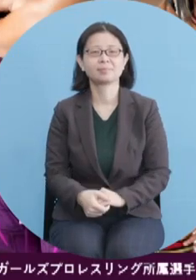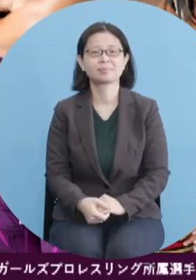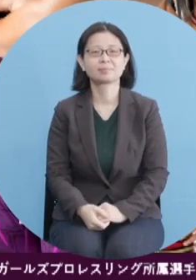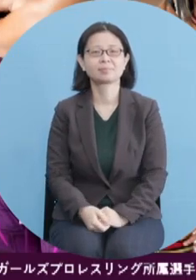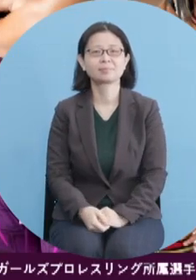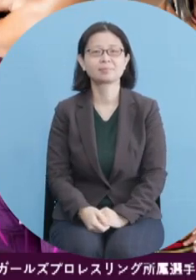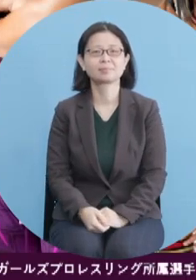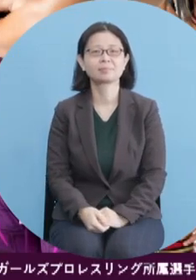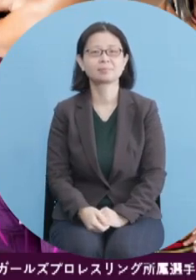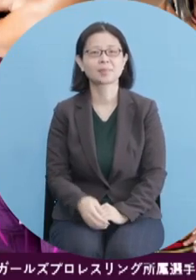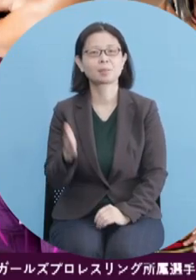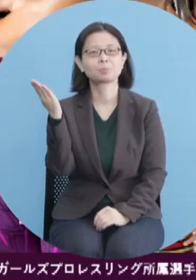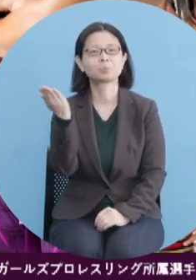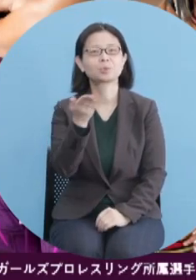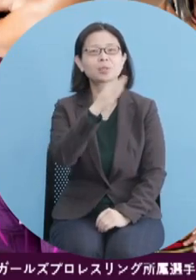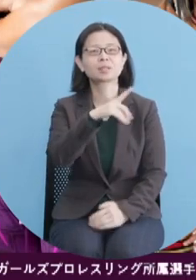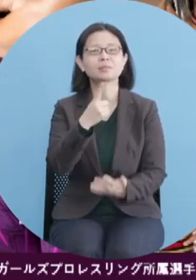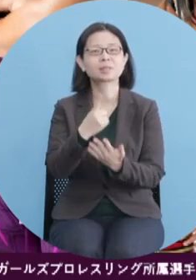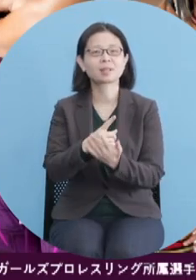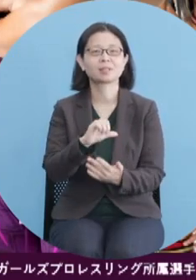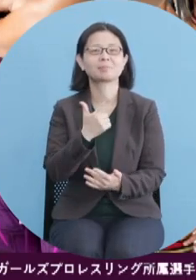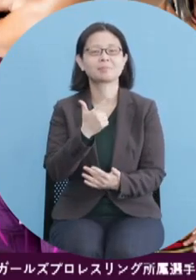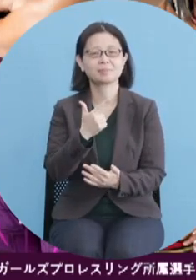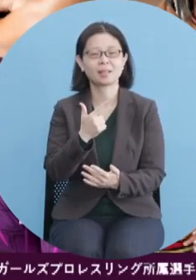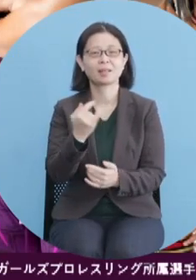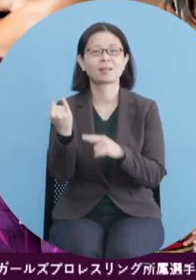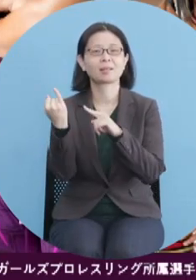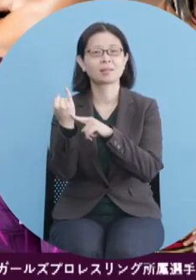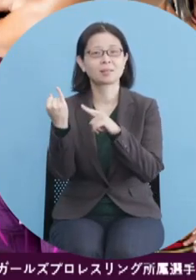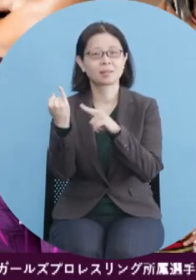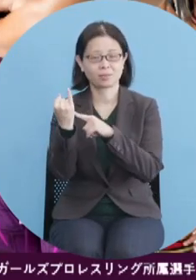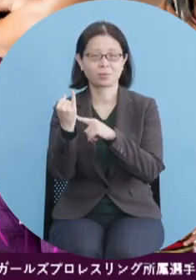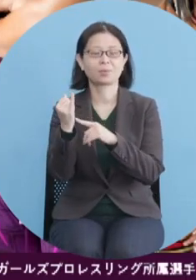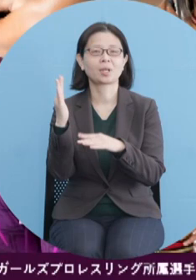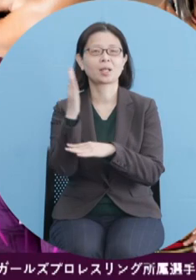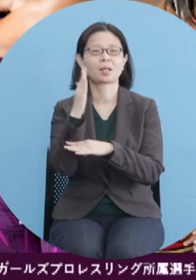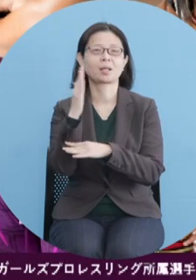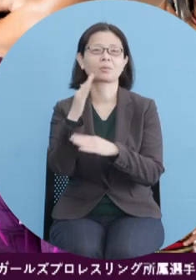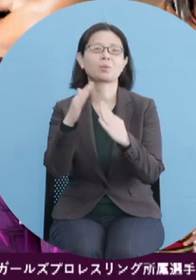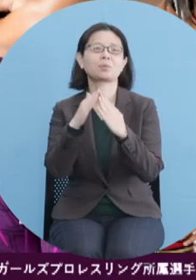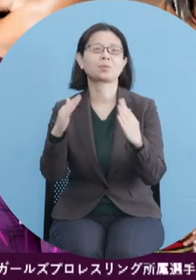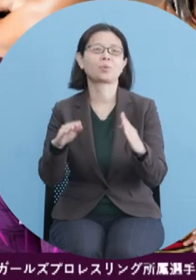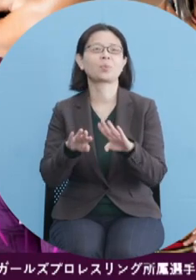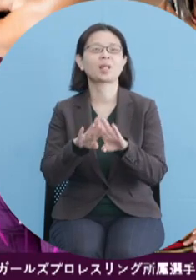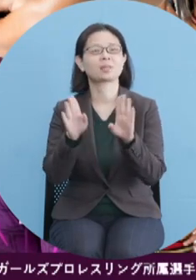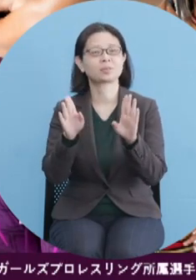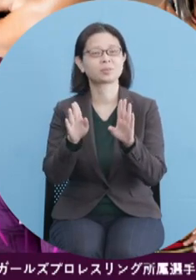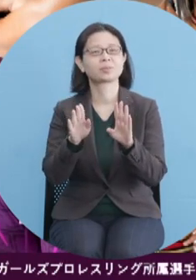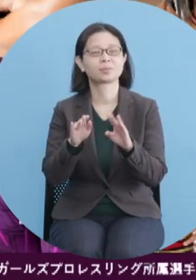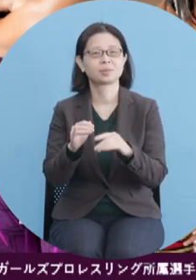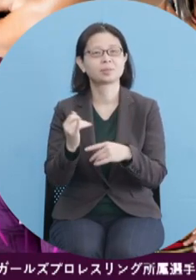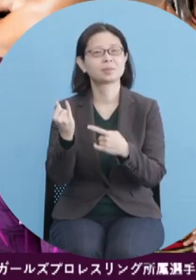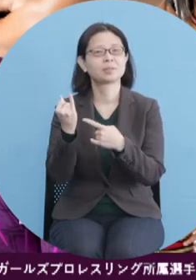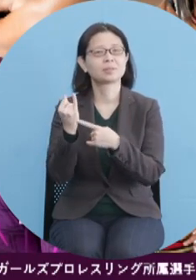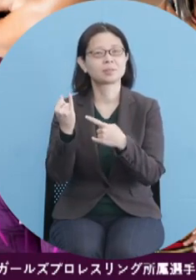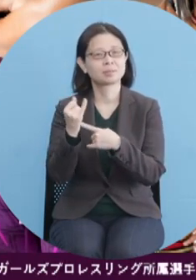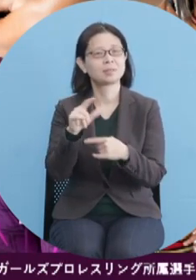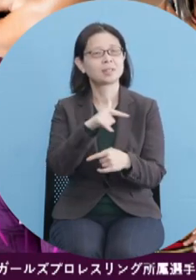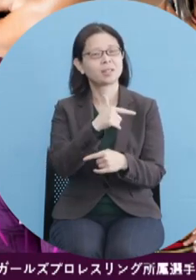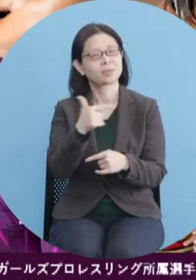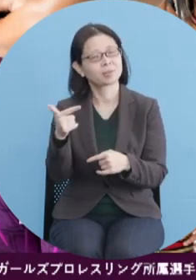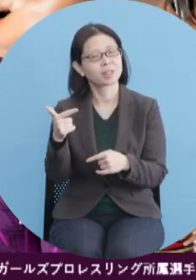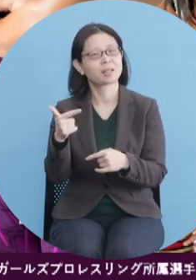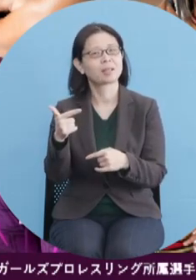ますまプロレスだけじゃなくてえ橋本さんご自身の登書もさせていただくあるいはえいろんな